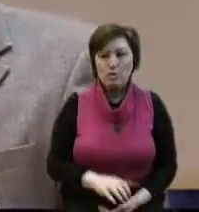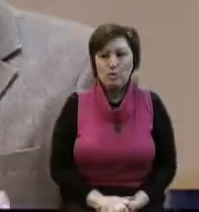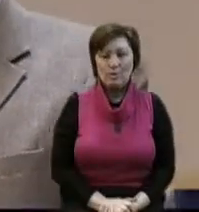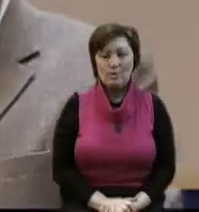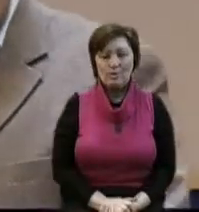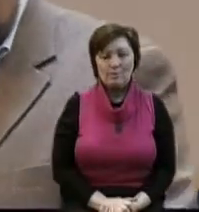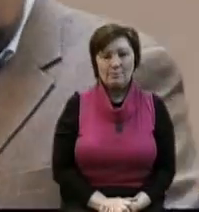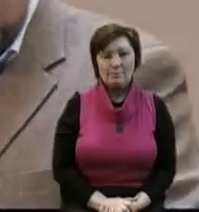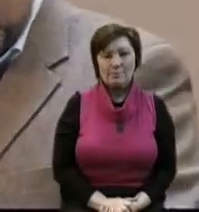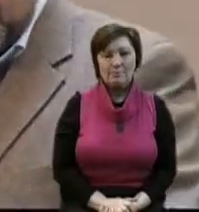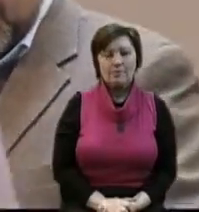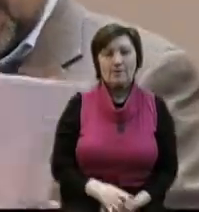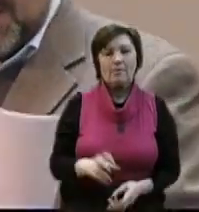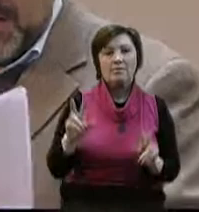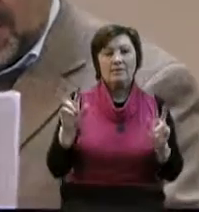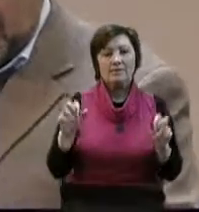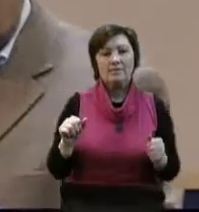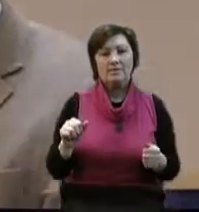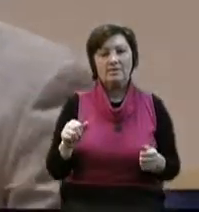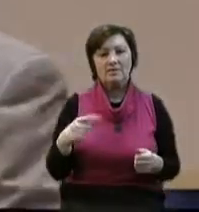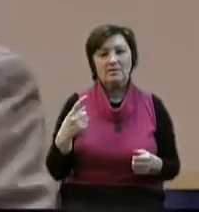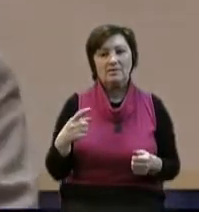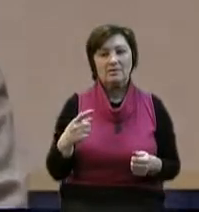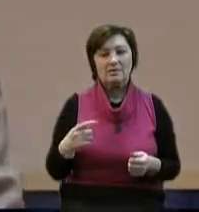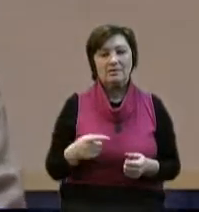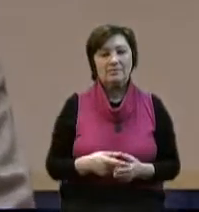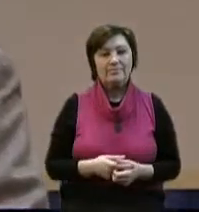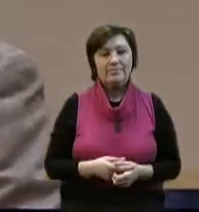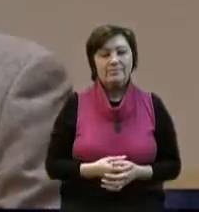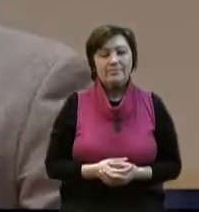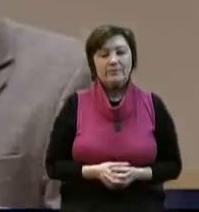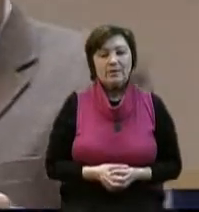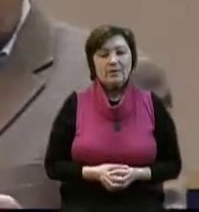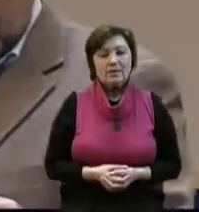давайте посмотрим на эти правила, по крайней мере, некоторые из них.